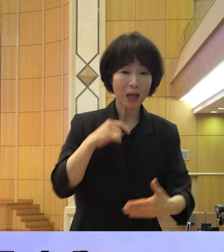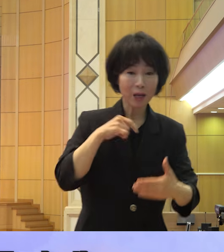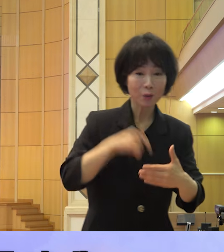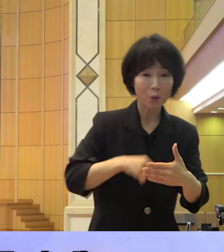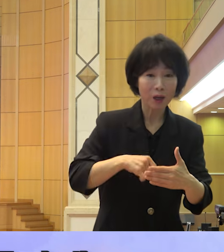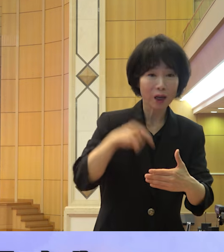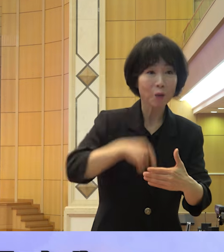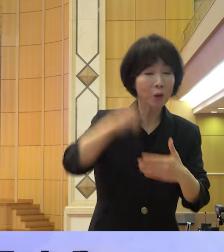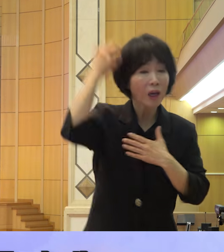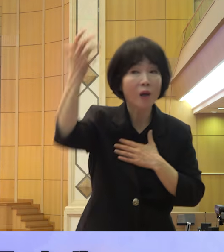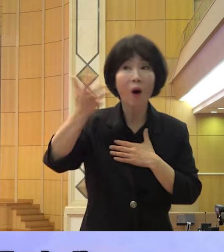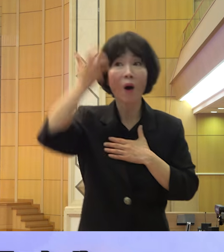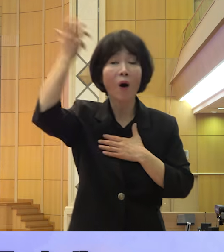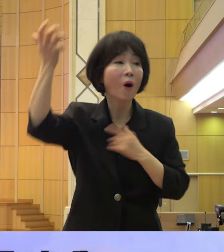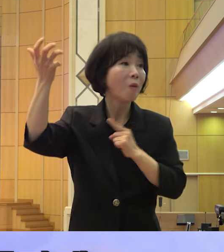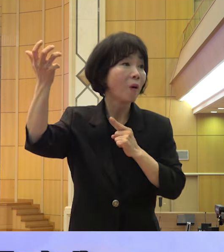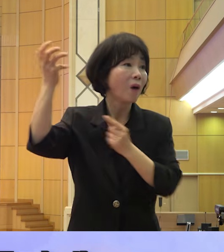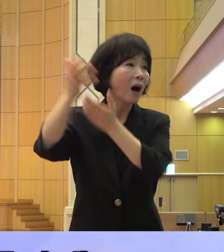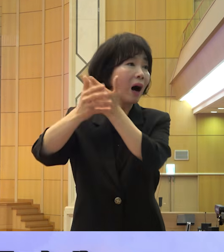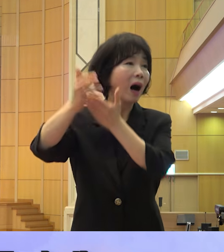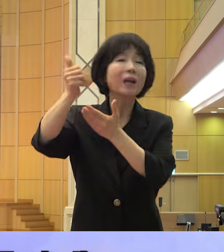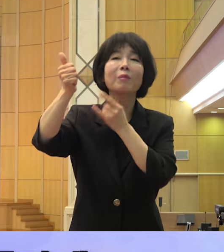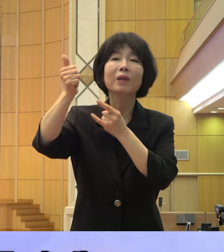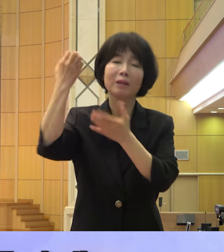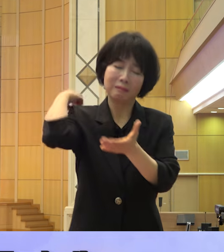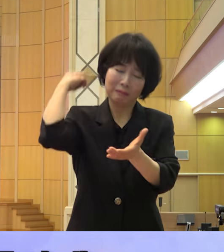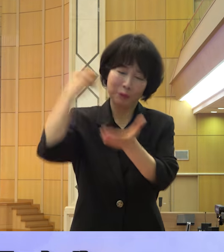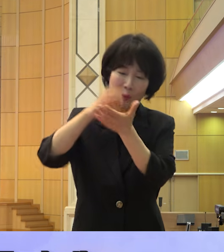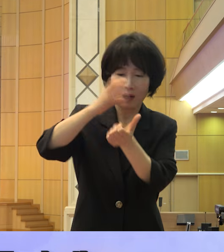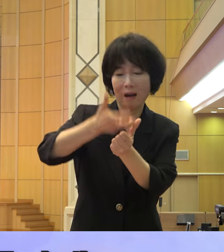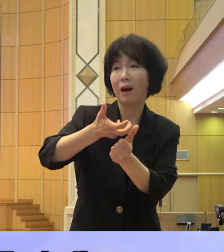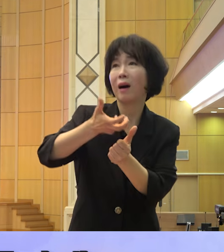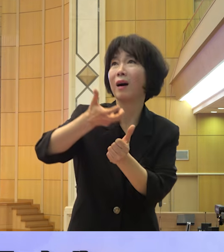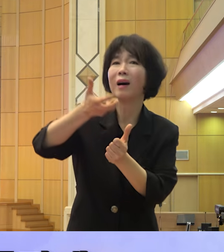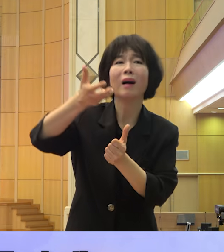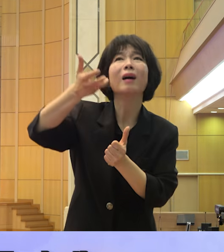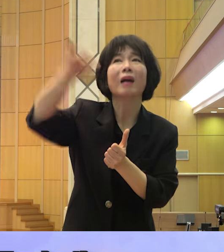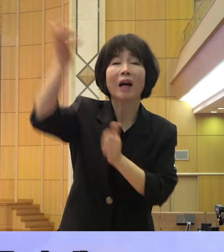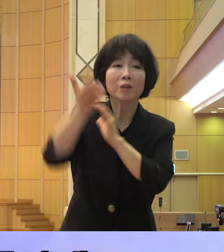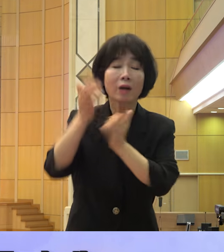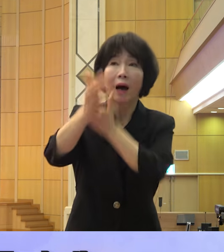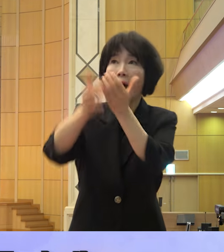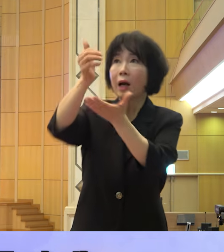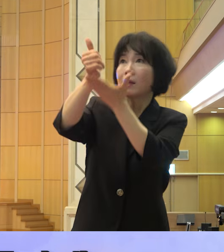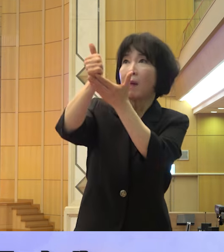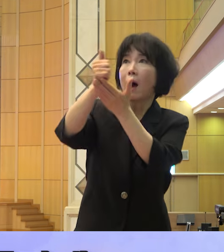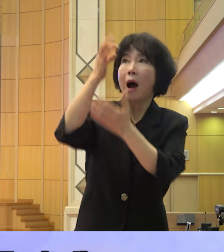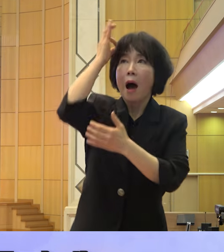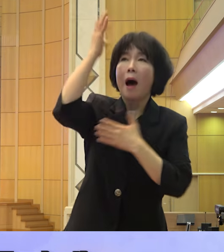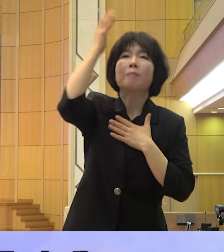주신 영은 그것을 주신 영을 주신 하나님께로 돌아가기 전에 기억하거라.